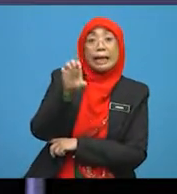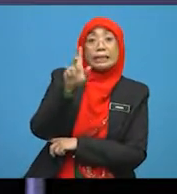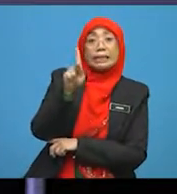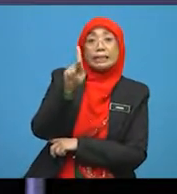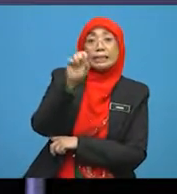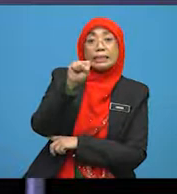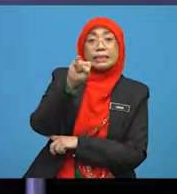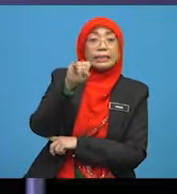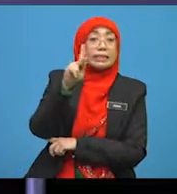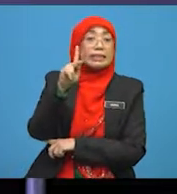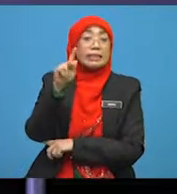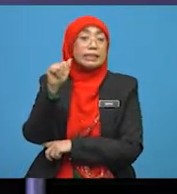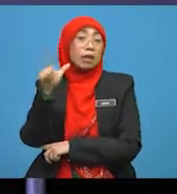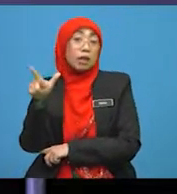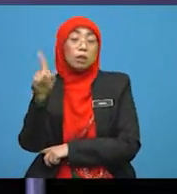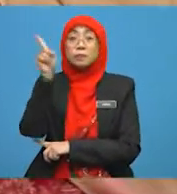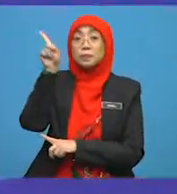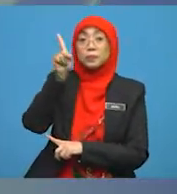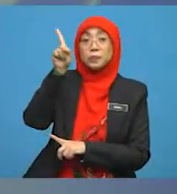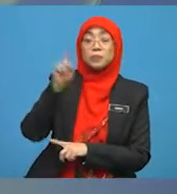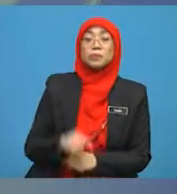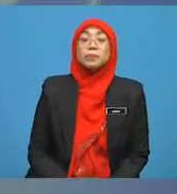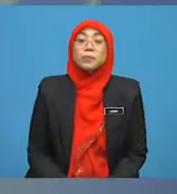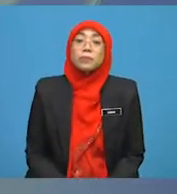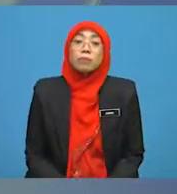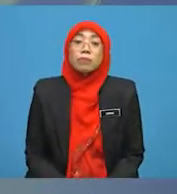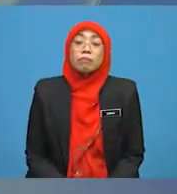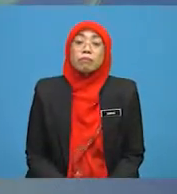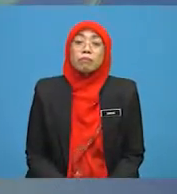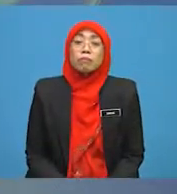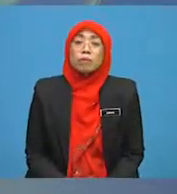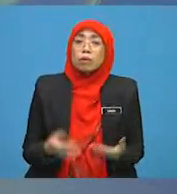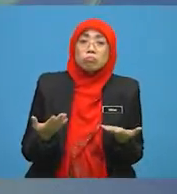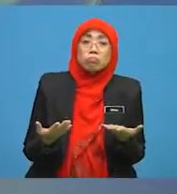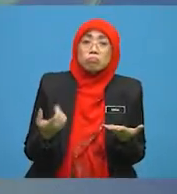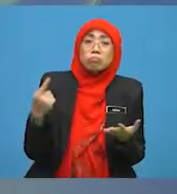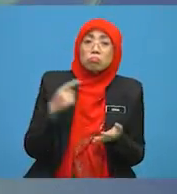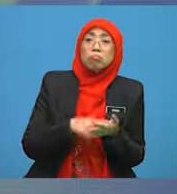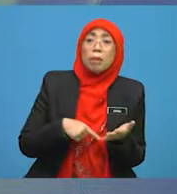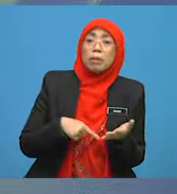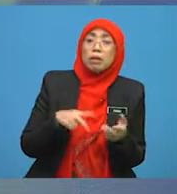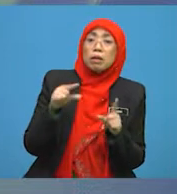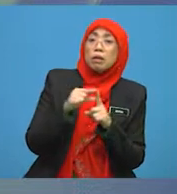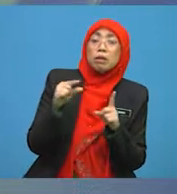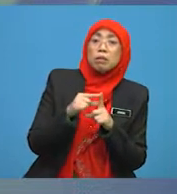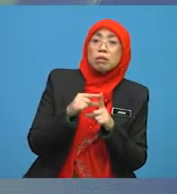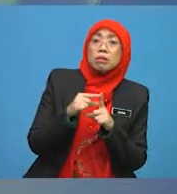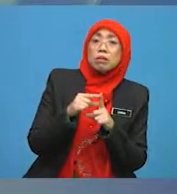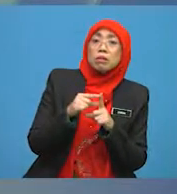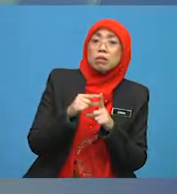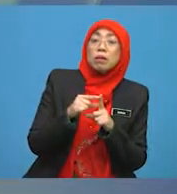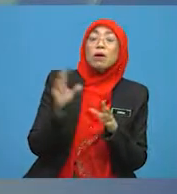dimaksudkan dengan perkaitan makna dari segi leksikal ini? Perkaitan makna dari segi leksikal merujuk